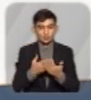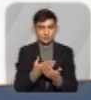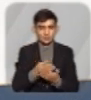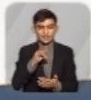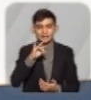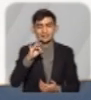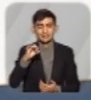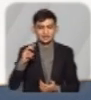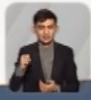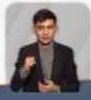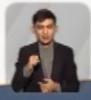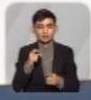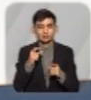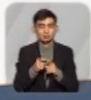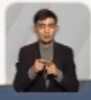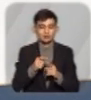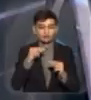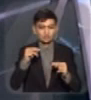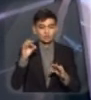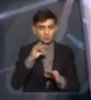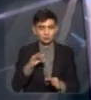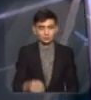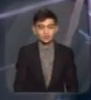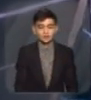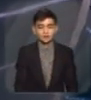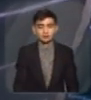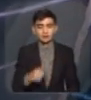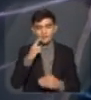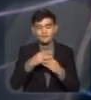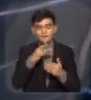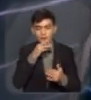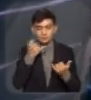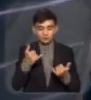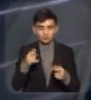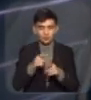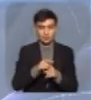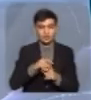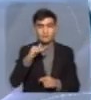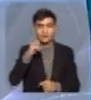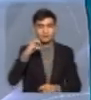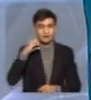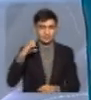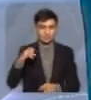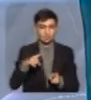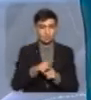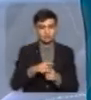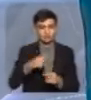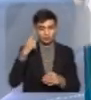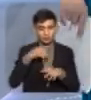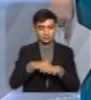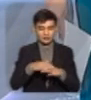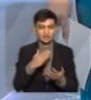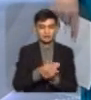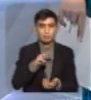Ирины Савиджанкызы, Сөзден Шинекерек. А тем временем финансовые аналитики теряются в догадках. Чего ждать